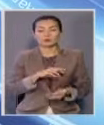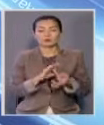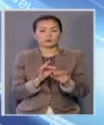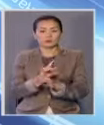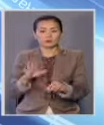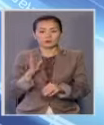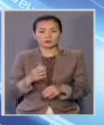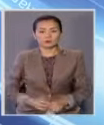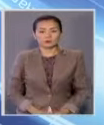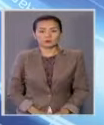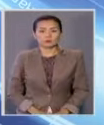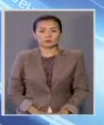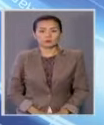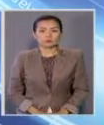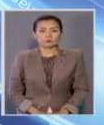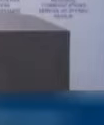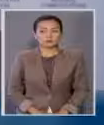Толығырақ тілші тарқатады.